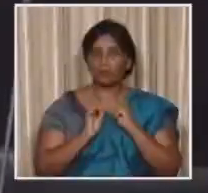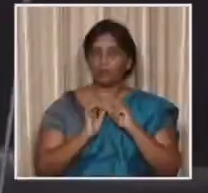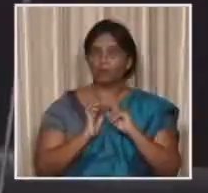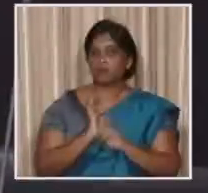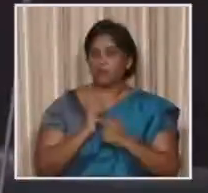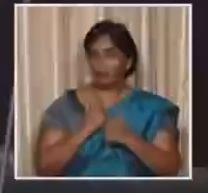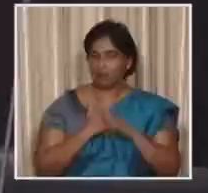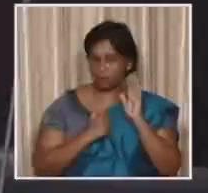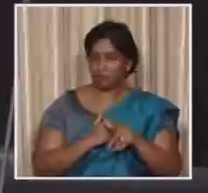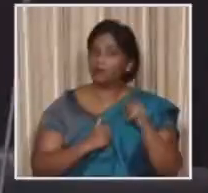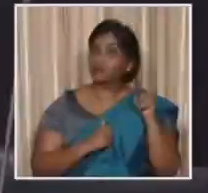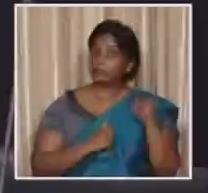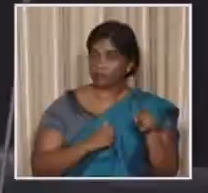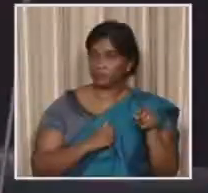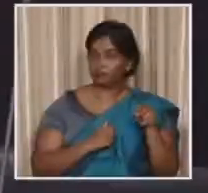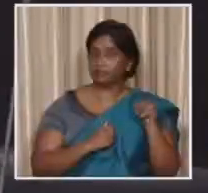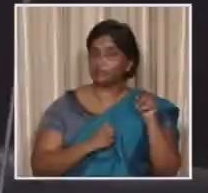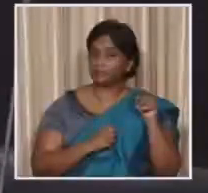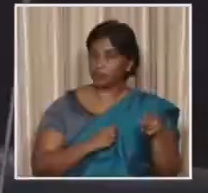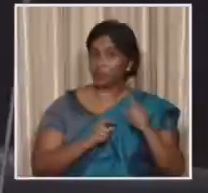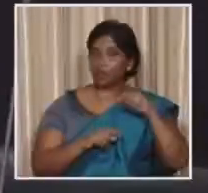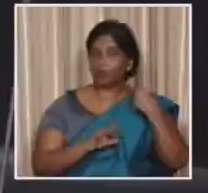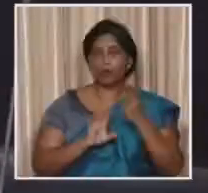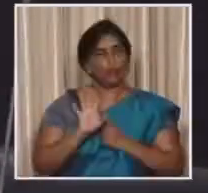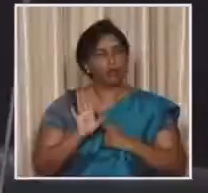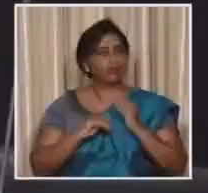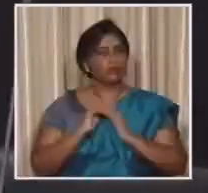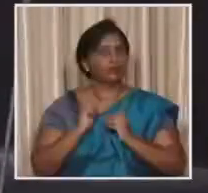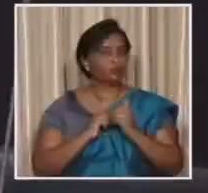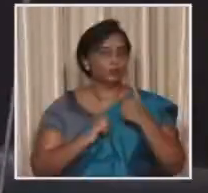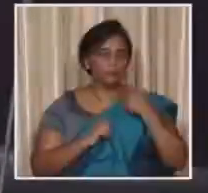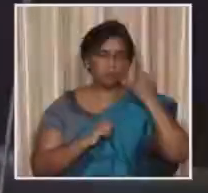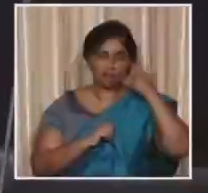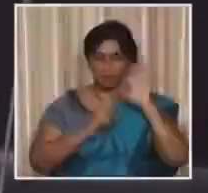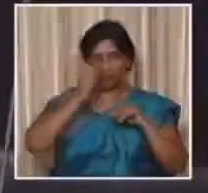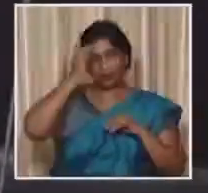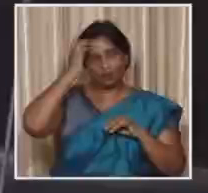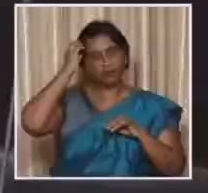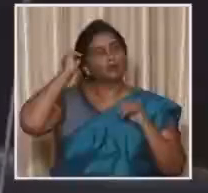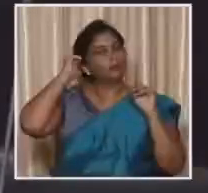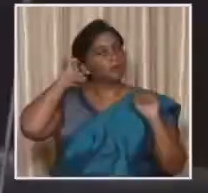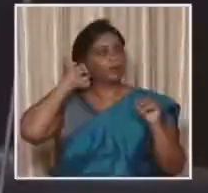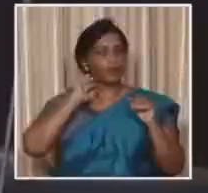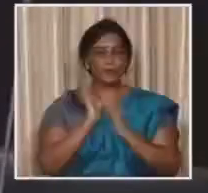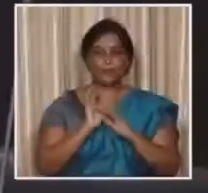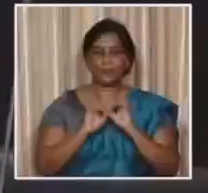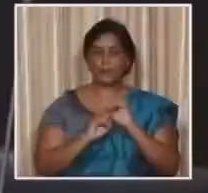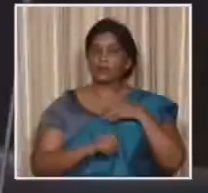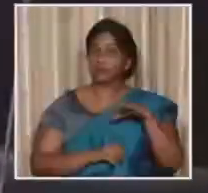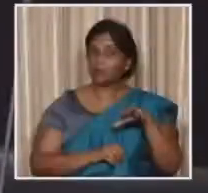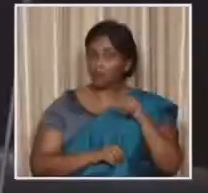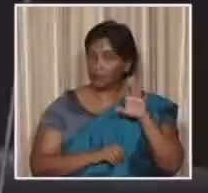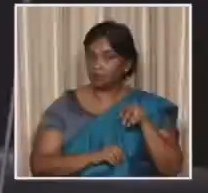kerala tibeno. Ya labana warshedi kriyawat nanggan balapurutweno. මේ මාධ්‍ය භාවිතය